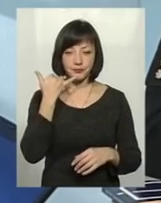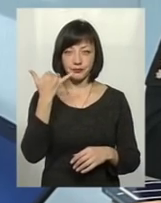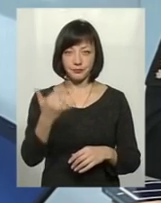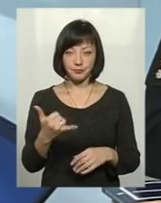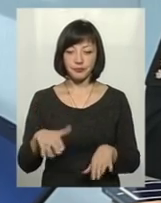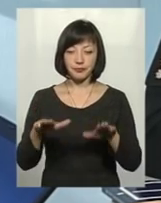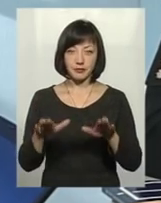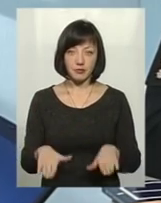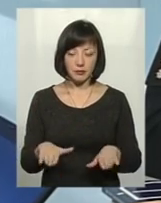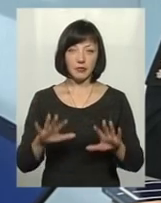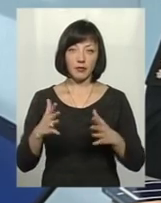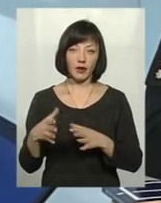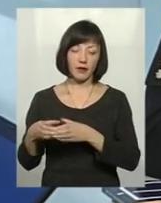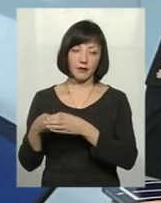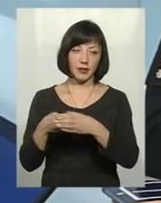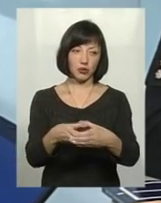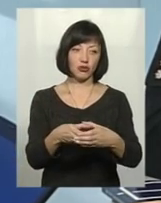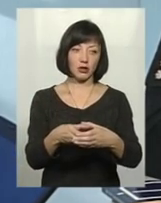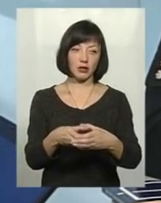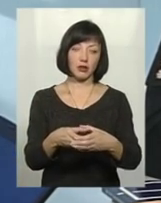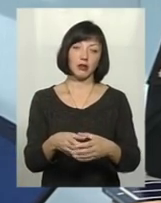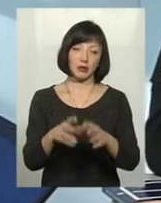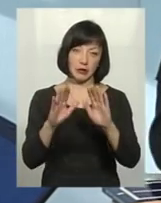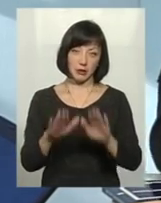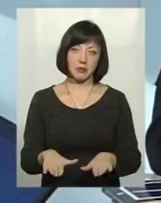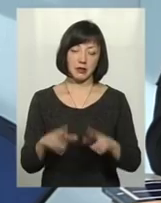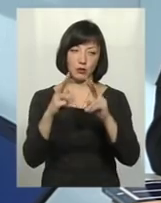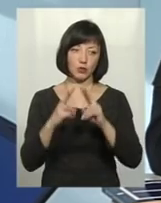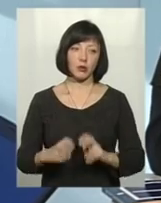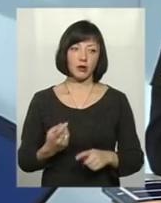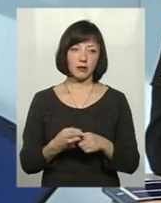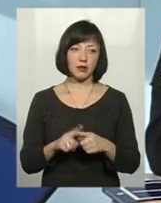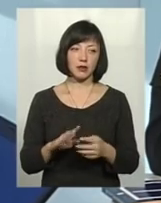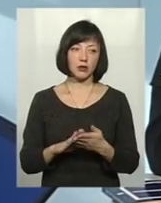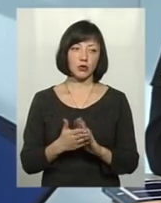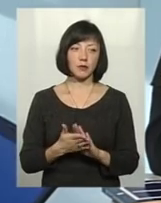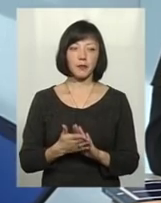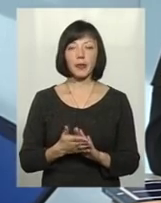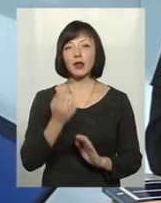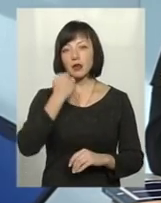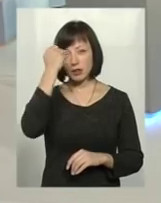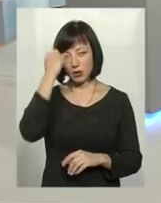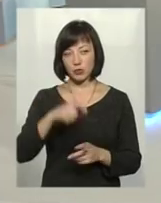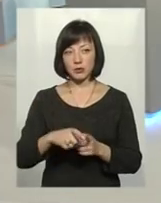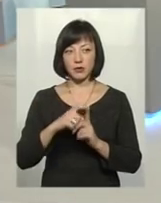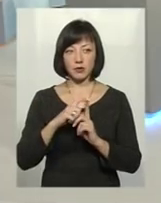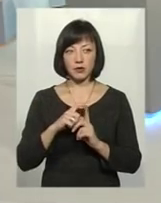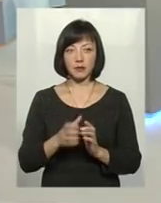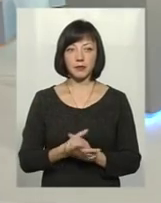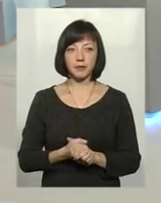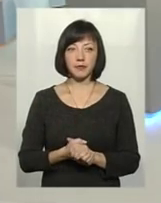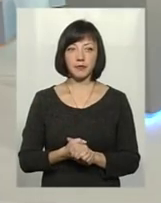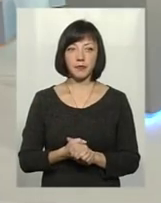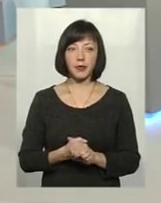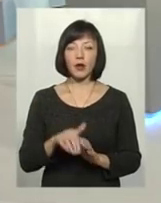в будь-якому випадку виїжджає екіпаж і на місці будуть розбиратися в даній ситуації. Дякую за відповідь. Якщо хочете, та, будь